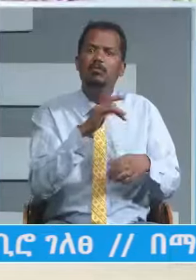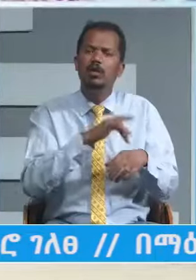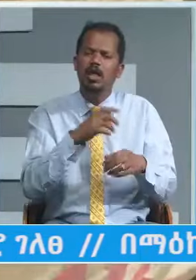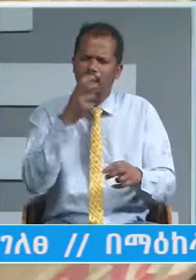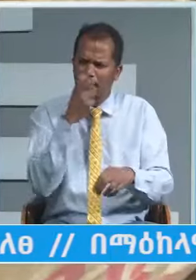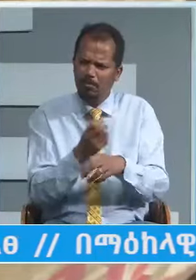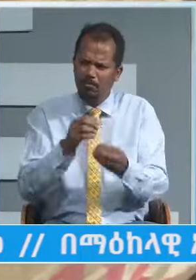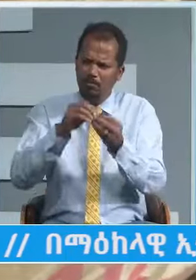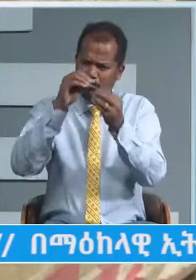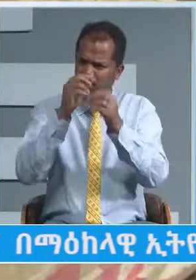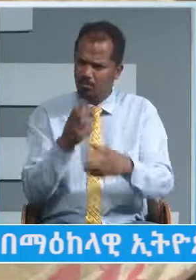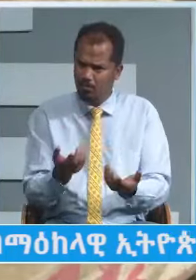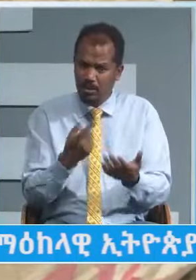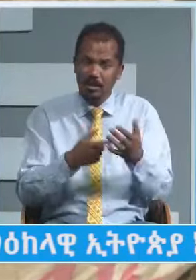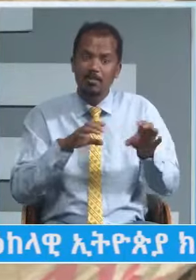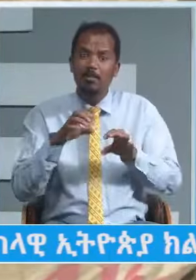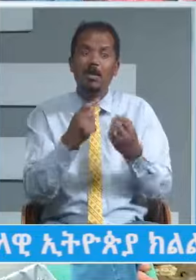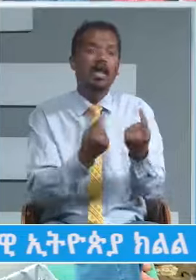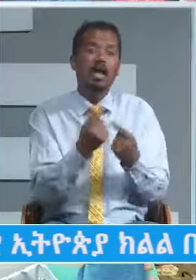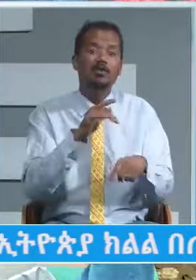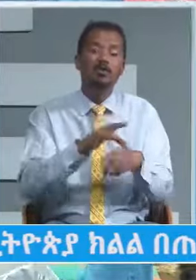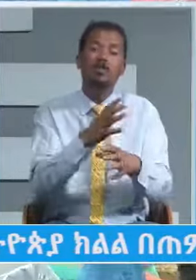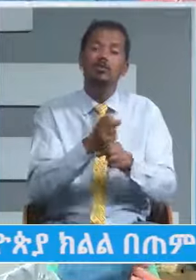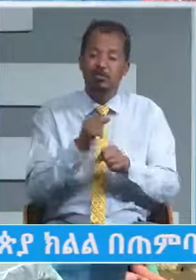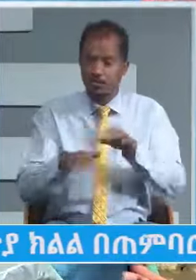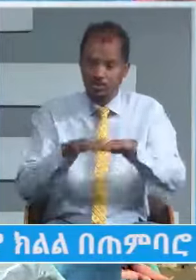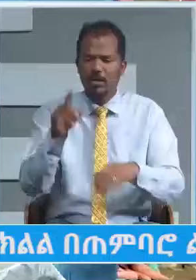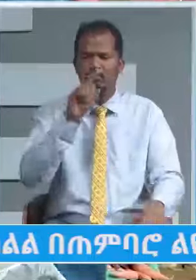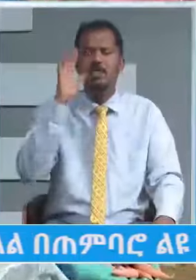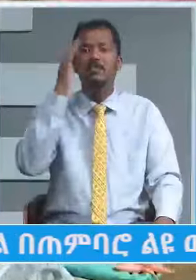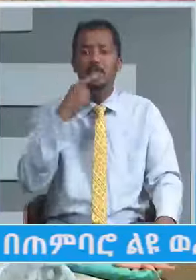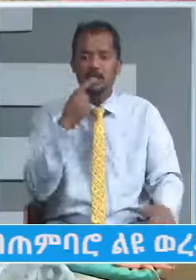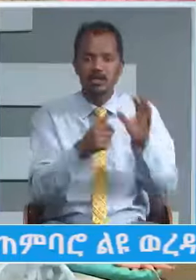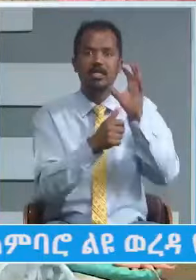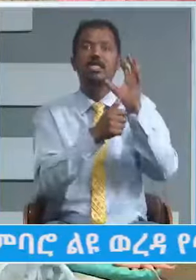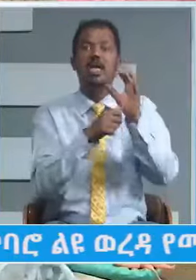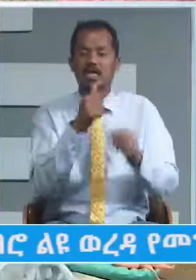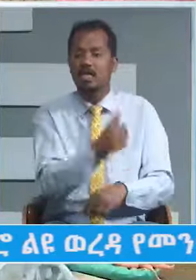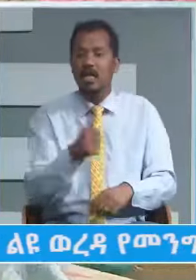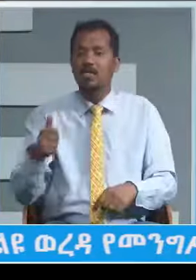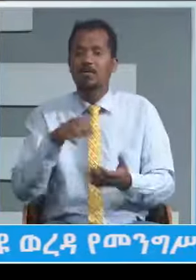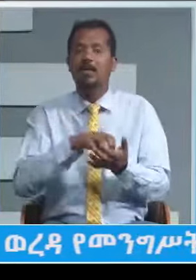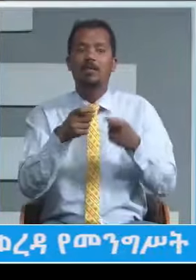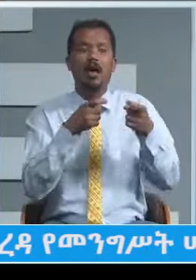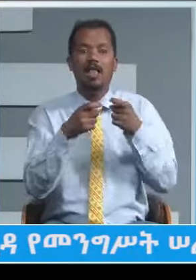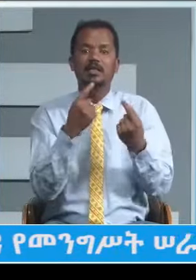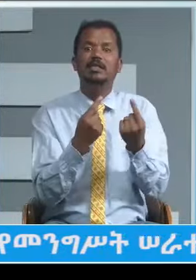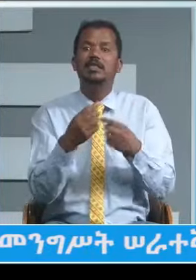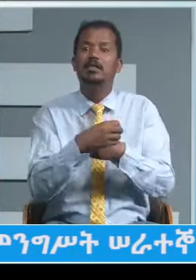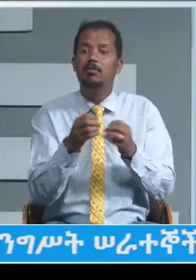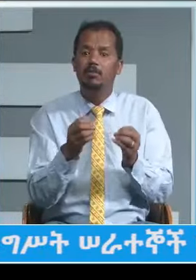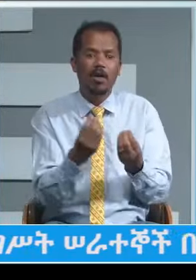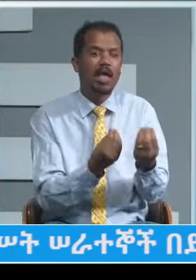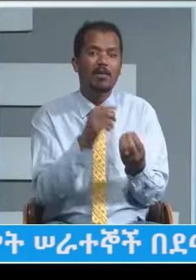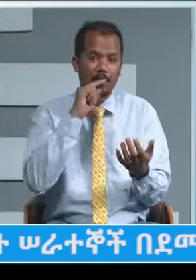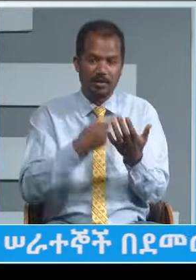ላይ የተጋነነ የዋጋ ጭማሪ ተደርጓል። እንዲህ በሚያደርጉ ነጋዴዎች ላይ የሚወሰደው እርምጃ ምን ይመስላል ሲል ኢሳት የአዲስ አበባ ከተማ አስተዳደር ንግድ